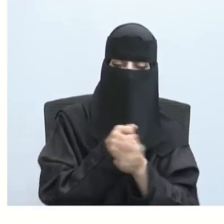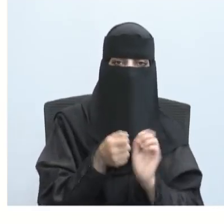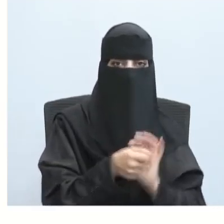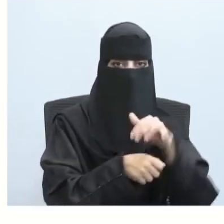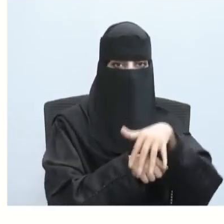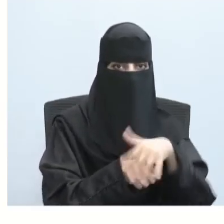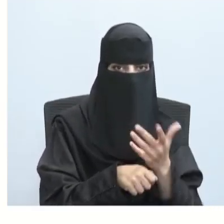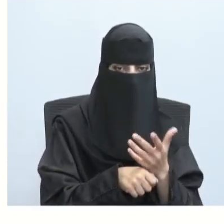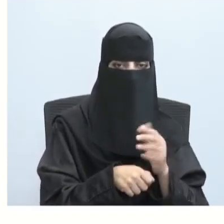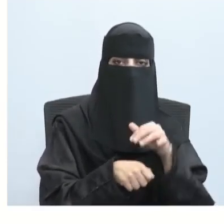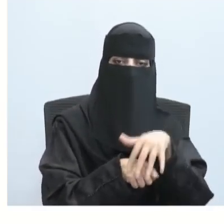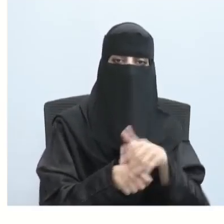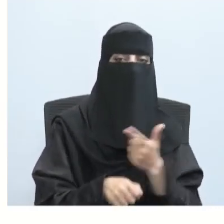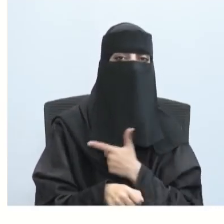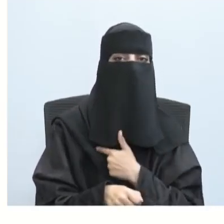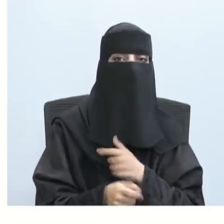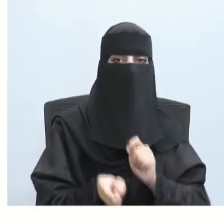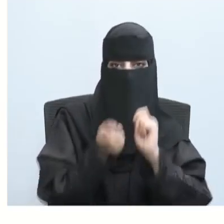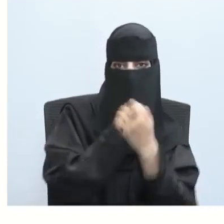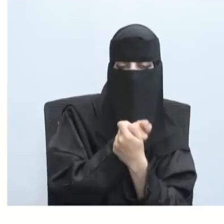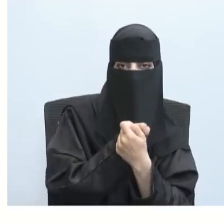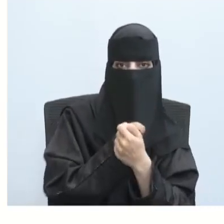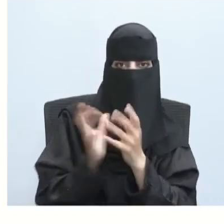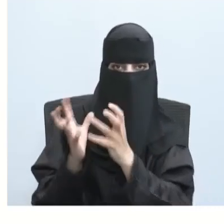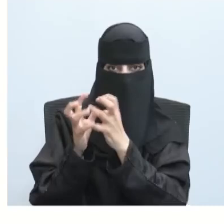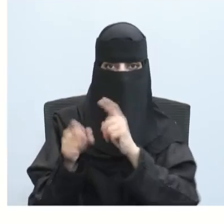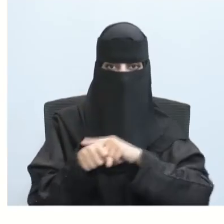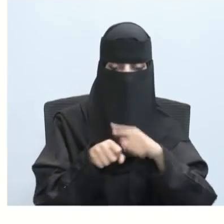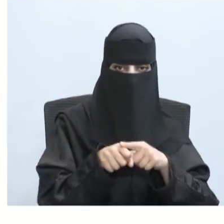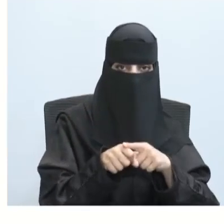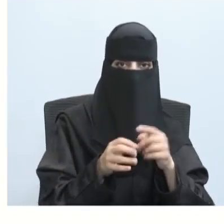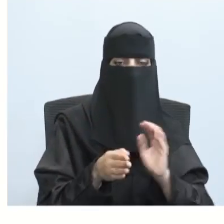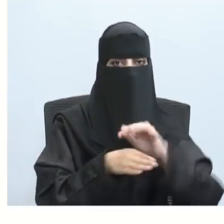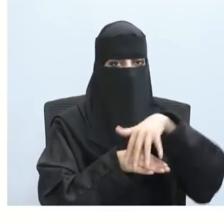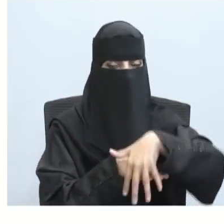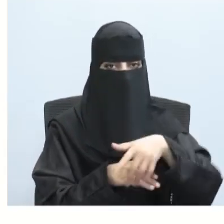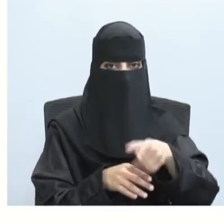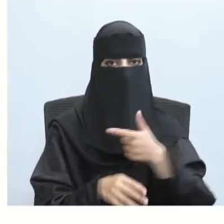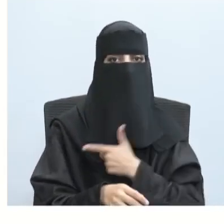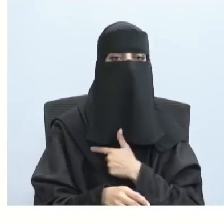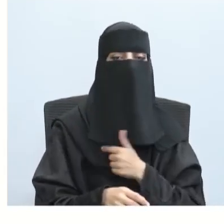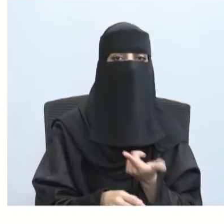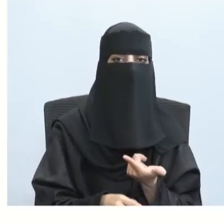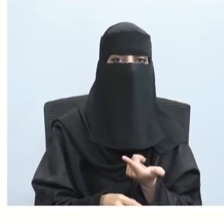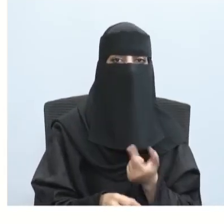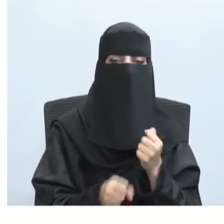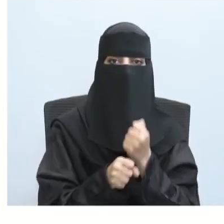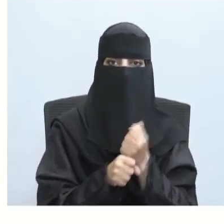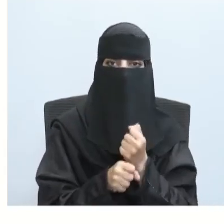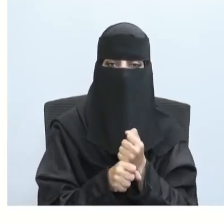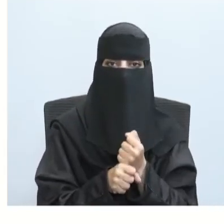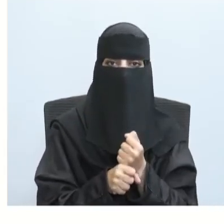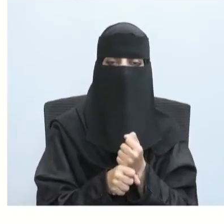هذه الحاله نسميها تغير الحاله من الحاله الصلبه الى الحاله السائله نسميها عمليه